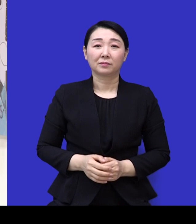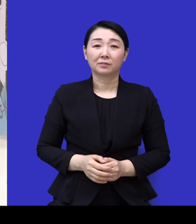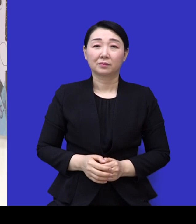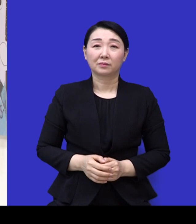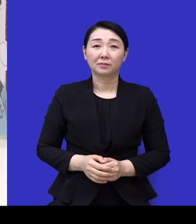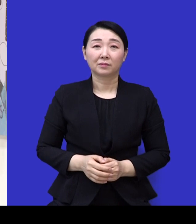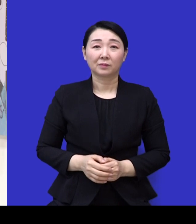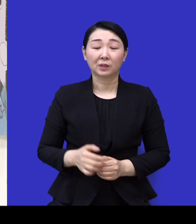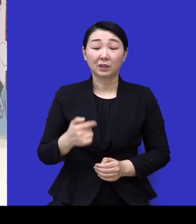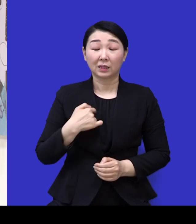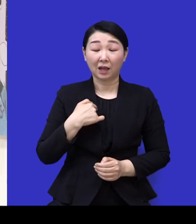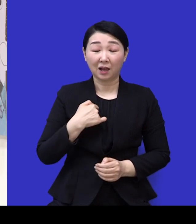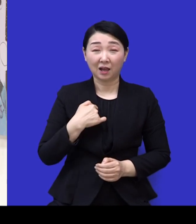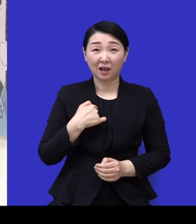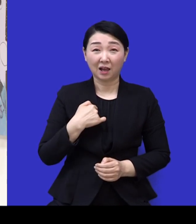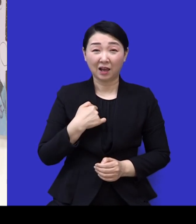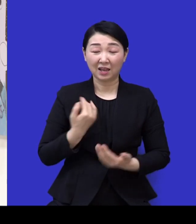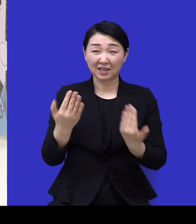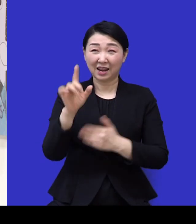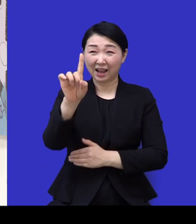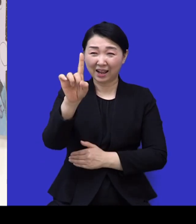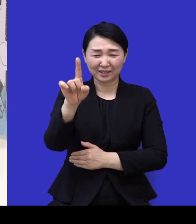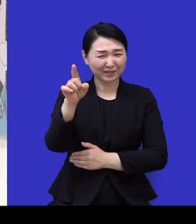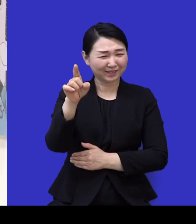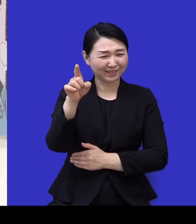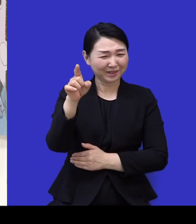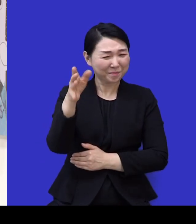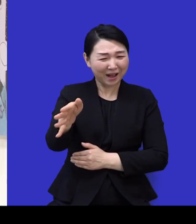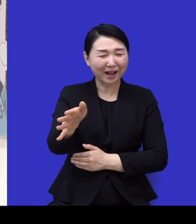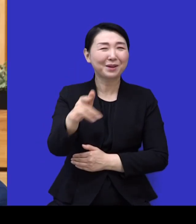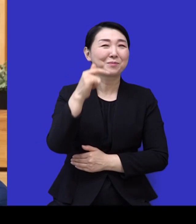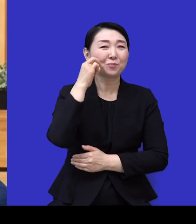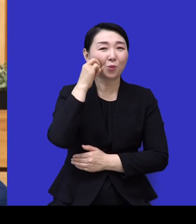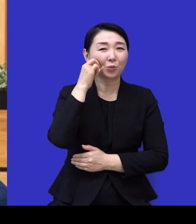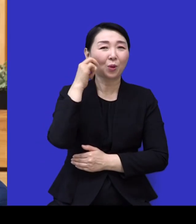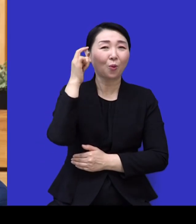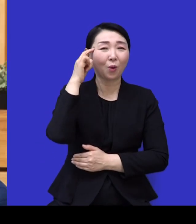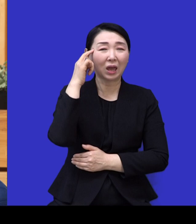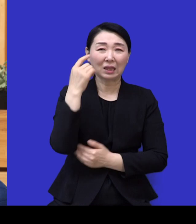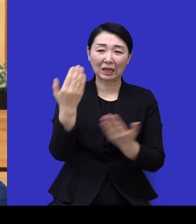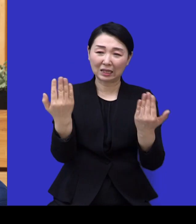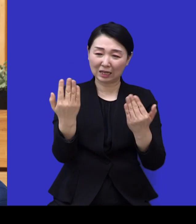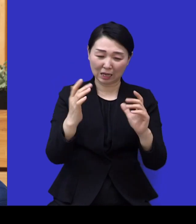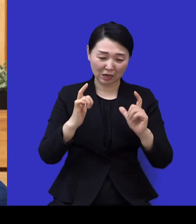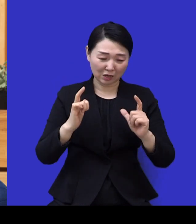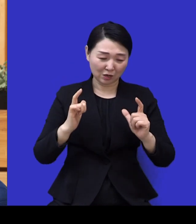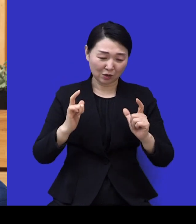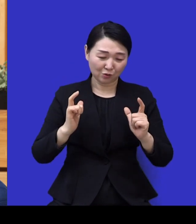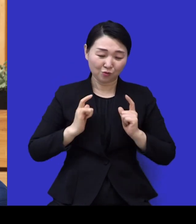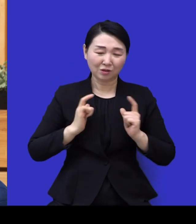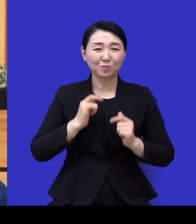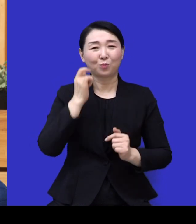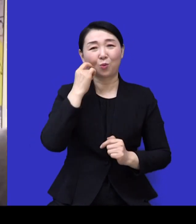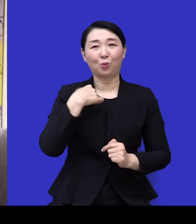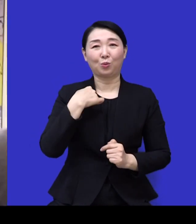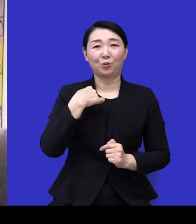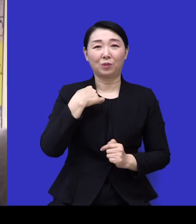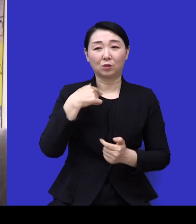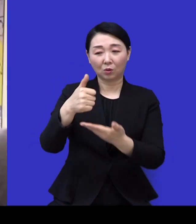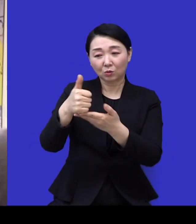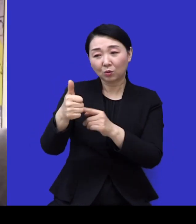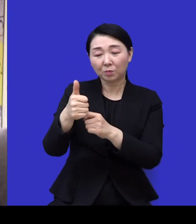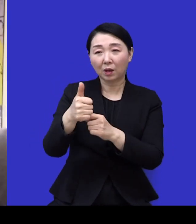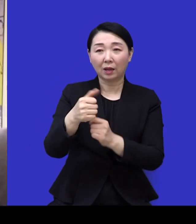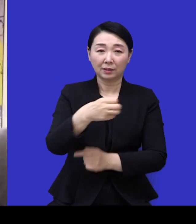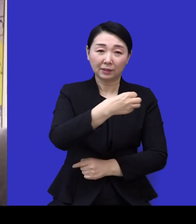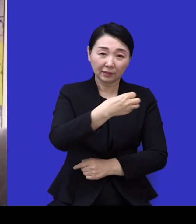한 가지 일도 잘 못하거든요. 근데 두 가지 일은 더 못하겠죠. 근데 네. 한 회사 한 클라이언트가 뭐 네.